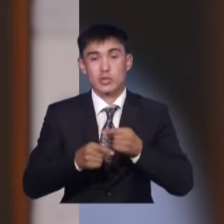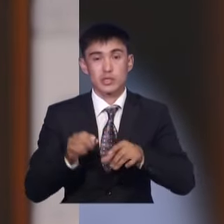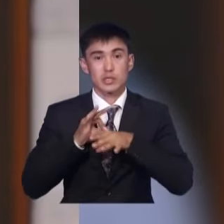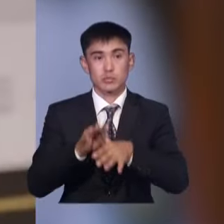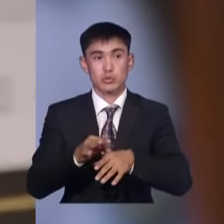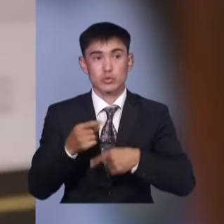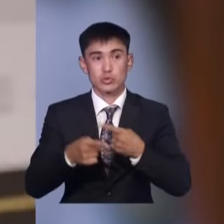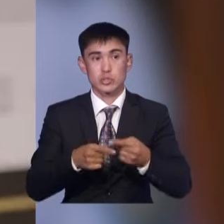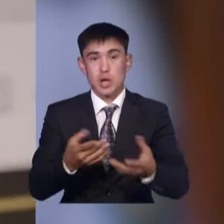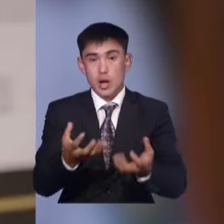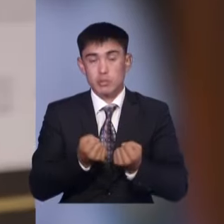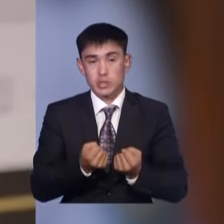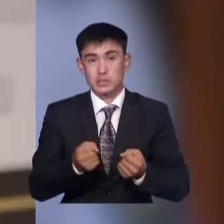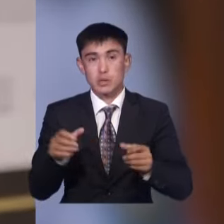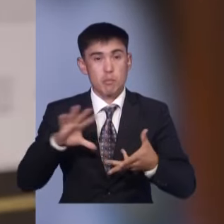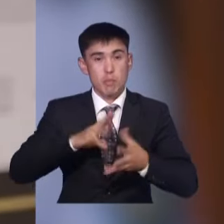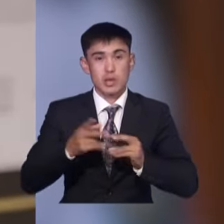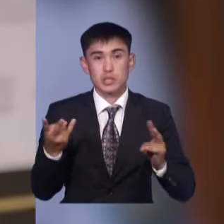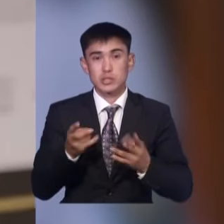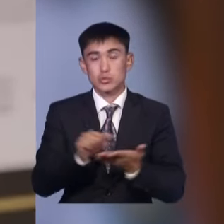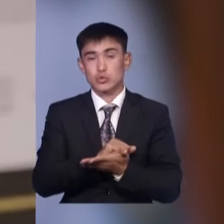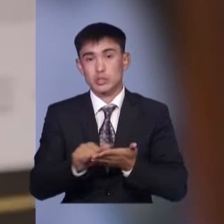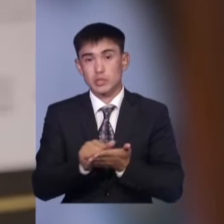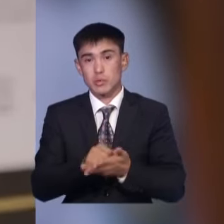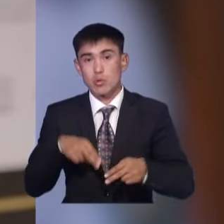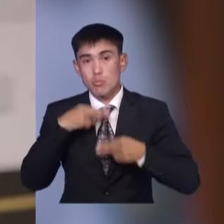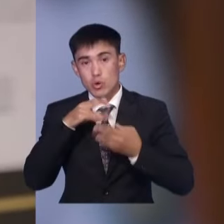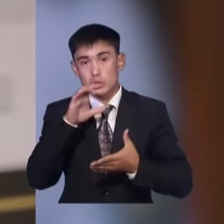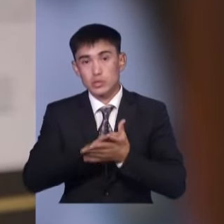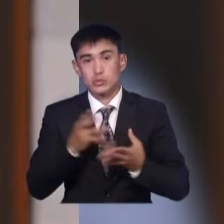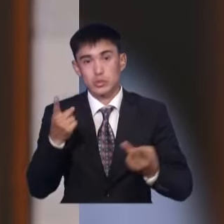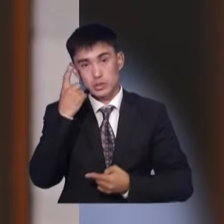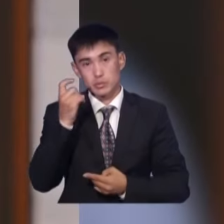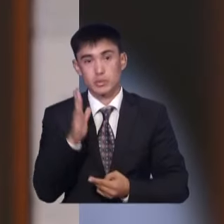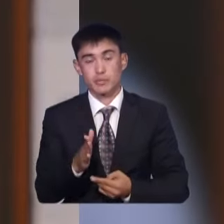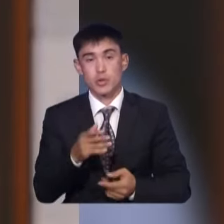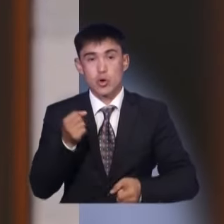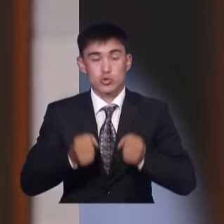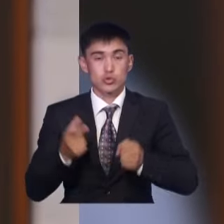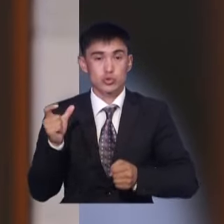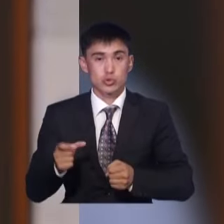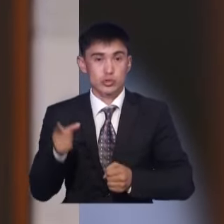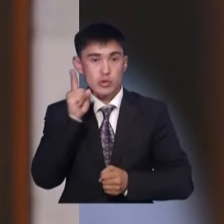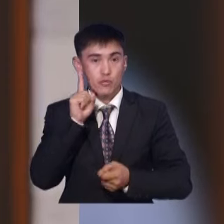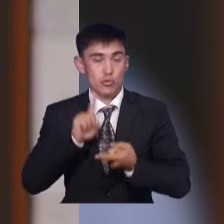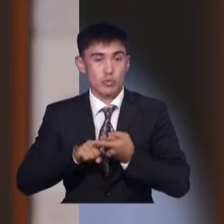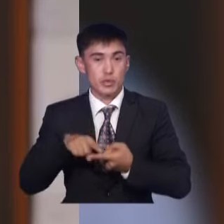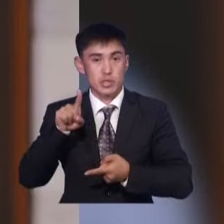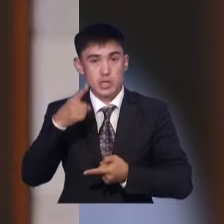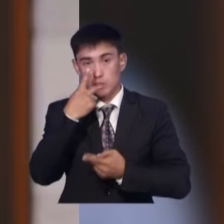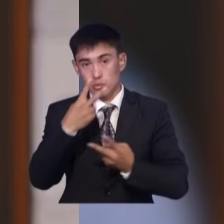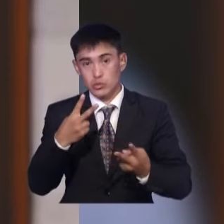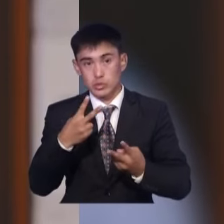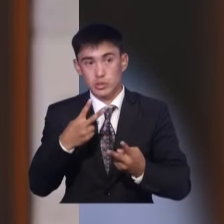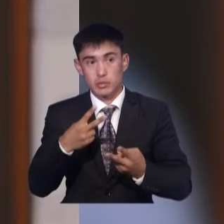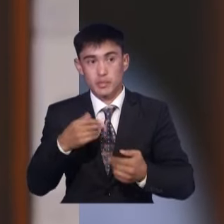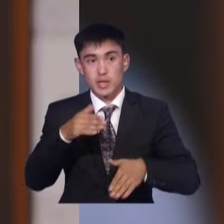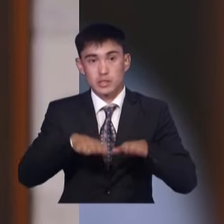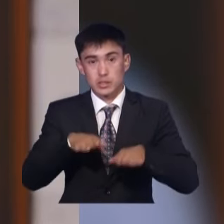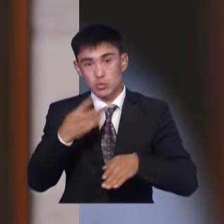тасымалдау үшін қабылдаған кезде барлық қажетті құжаттармен мұқият танысуға кеңес беремін. Жүргізушінің телефон нөмірін жарнамада көрсетілгенімен